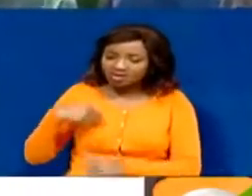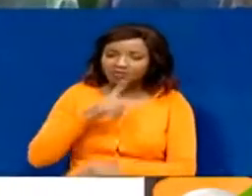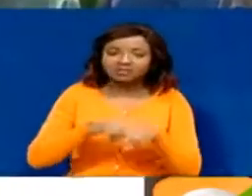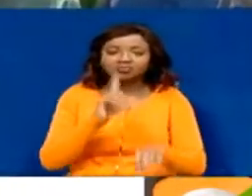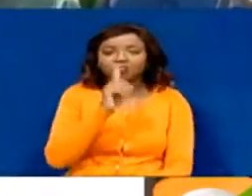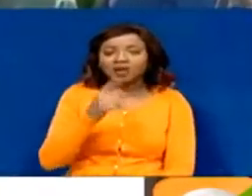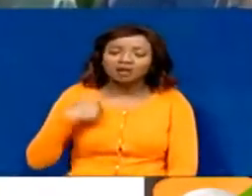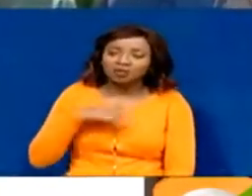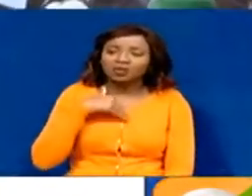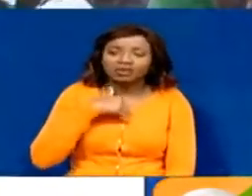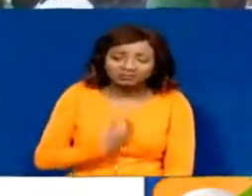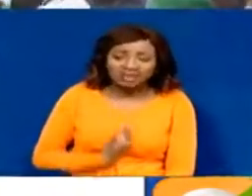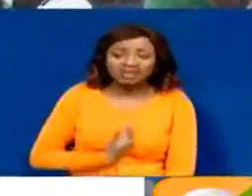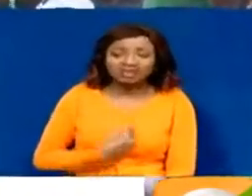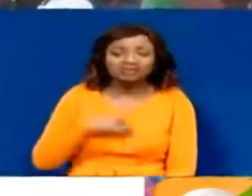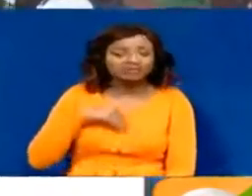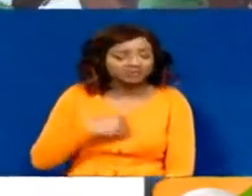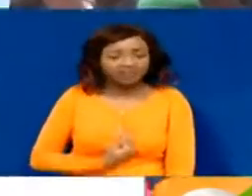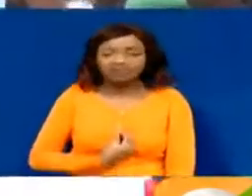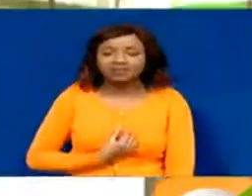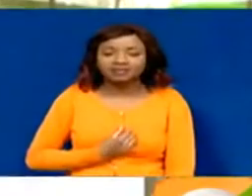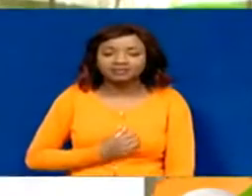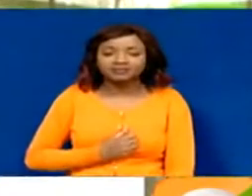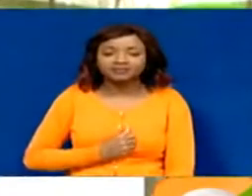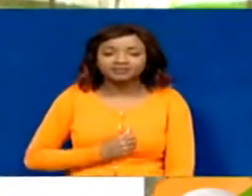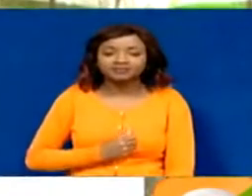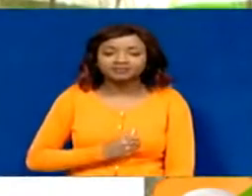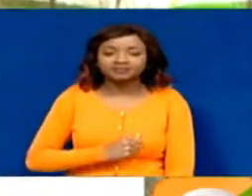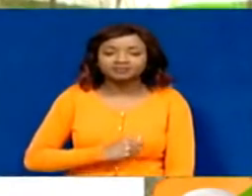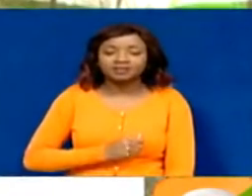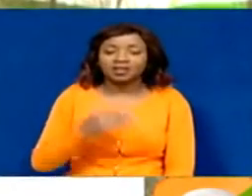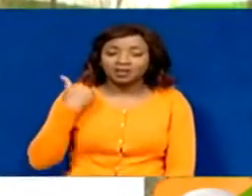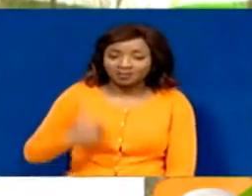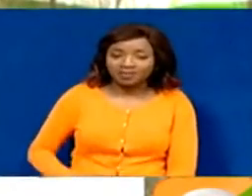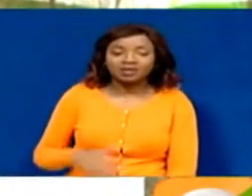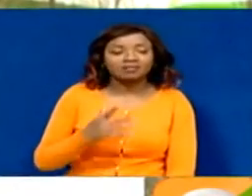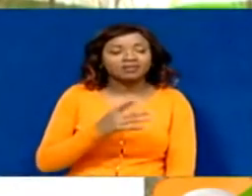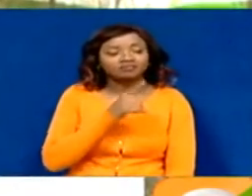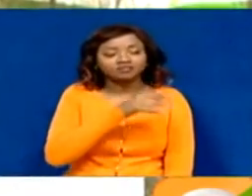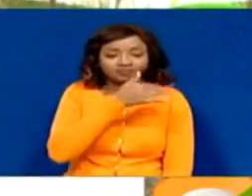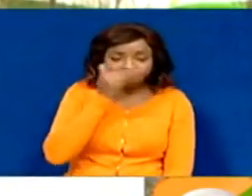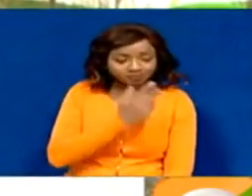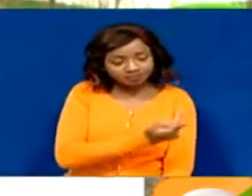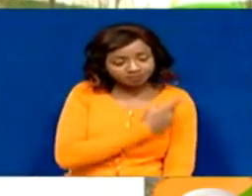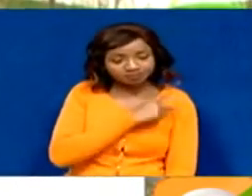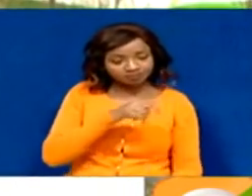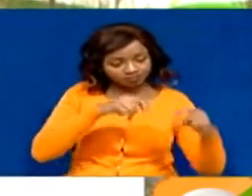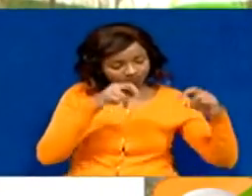na kusaidia Raila. Tumechoka. Mimi na Musalia